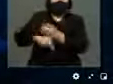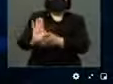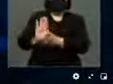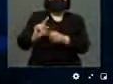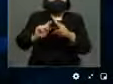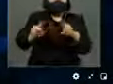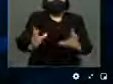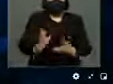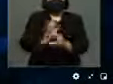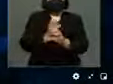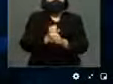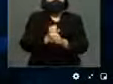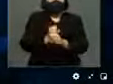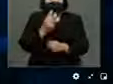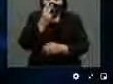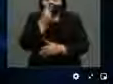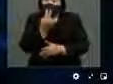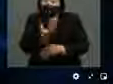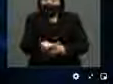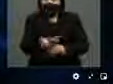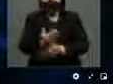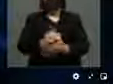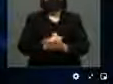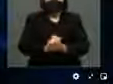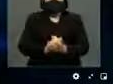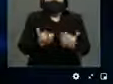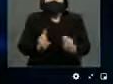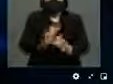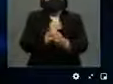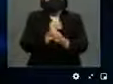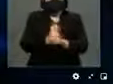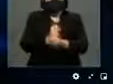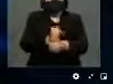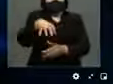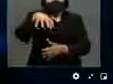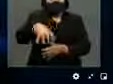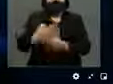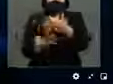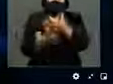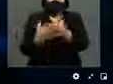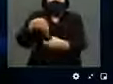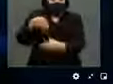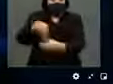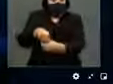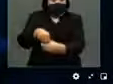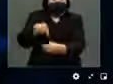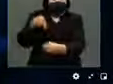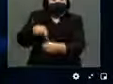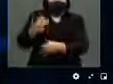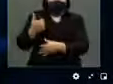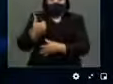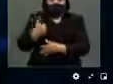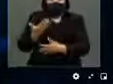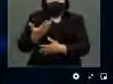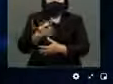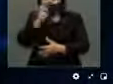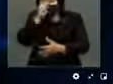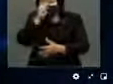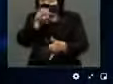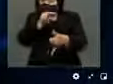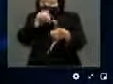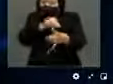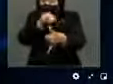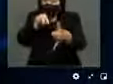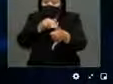มเป็นภาพรวมนะครับในภาพรวมของเรือนจำเนี่ยที่มีการค้นหาเชิงรุกน